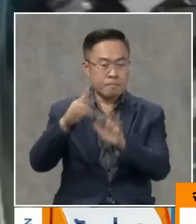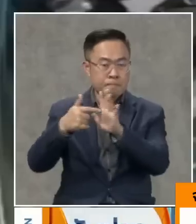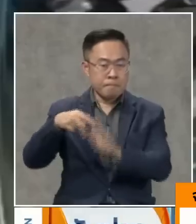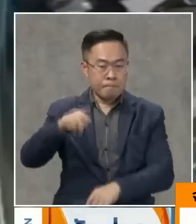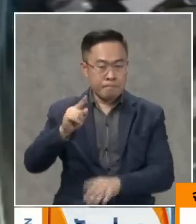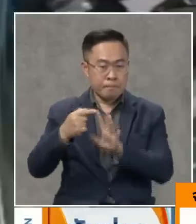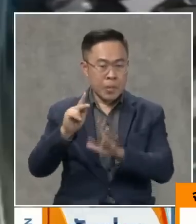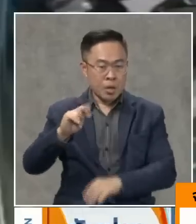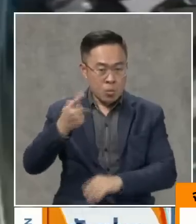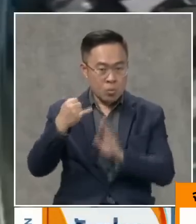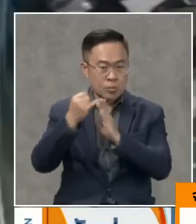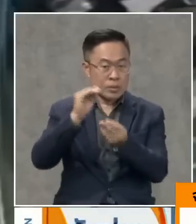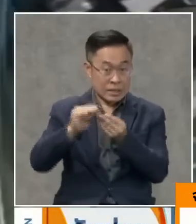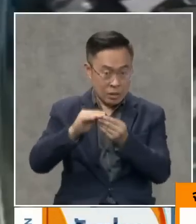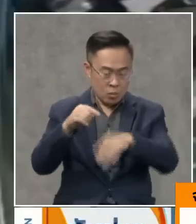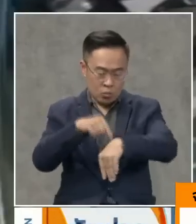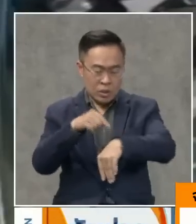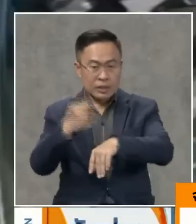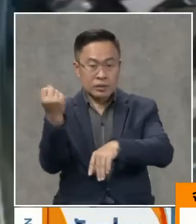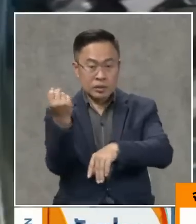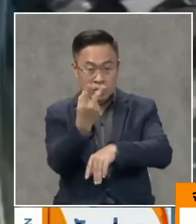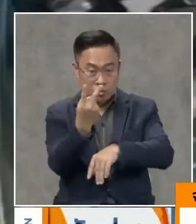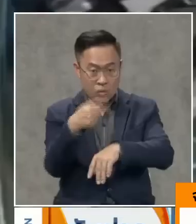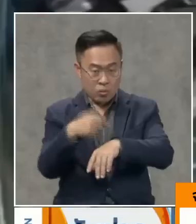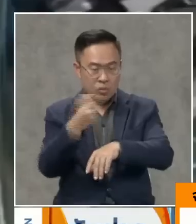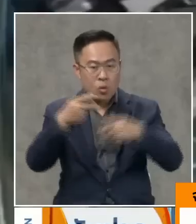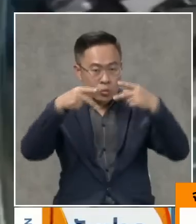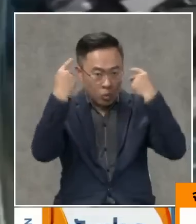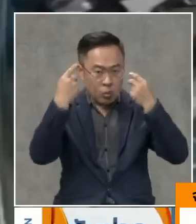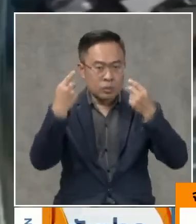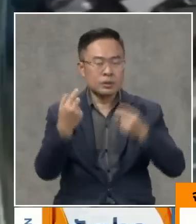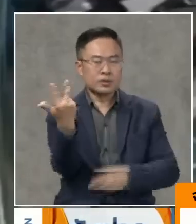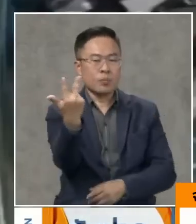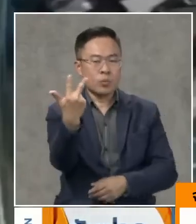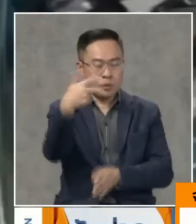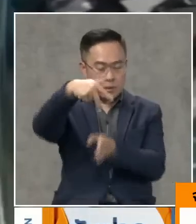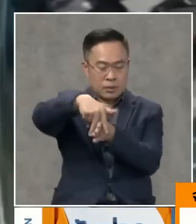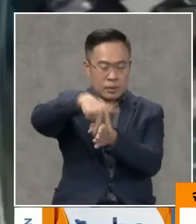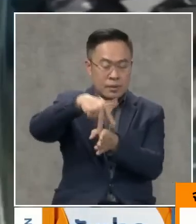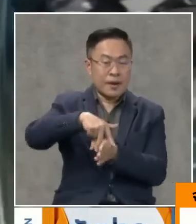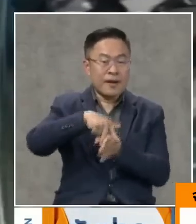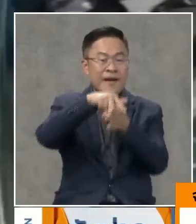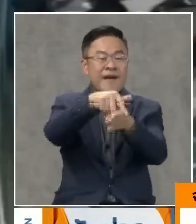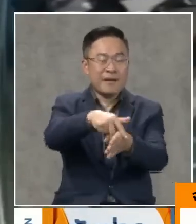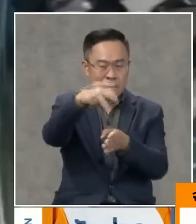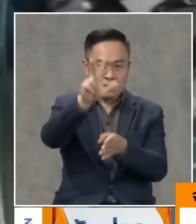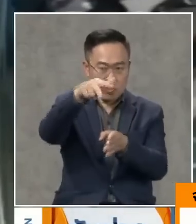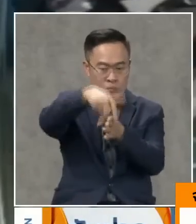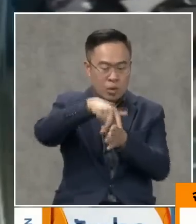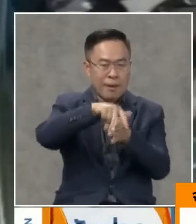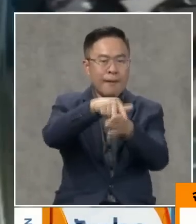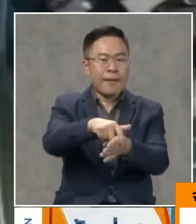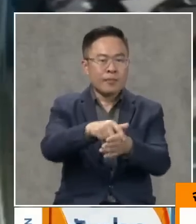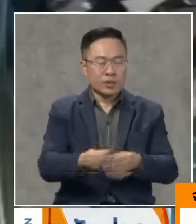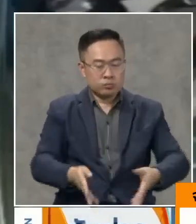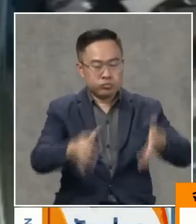องที่ผ่านมามีคนร้าย3คนค่ะเอาผ้าปิดบังใบหน้าขี่รถจักรยานยนต์มาจอดภายในอพาร์ตเมนต์ที่ชื่อว่าคุณสาว